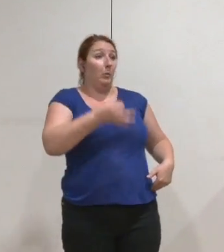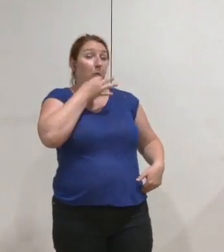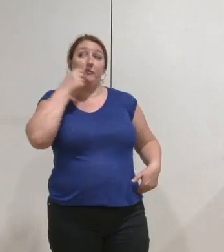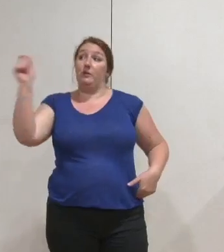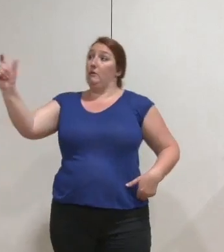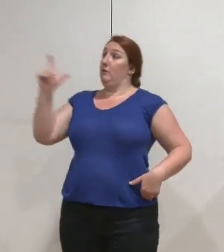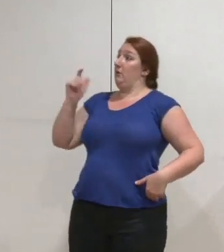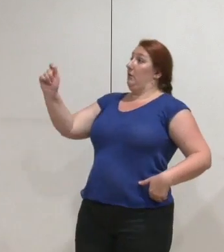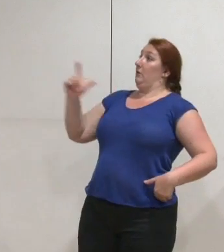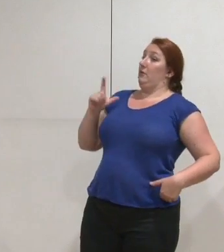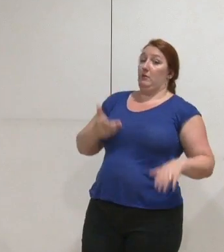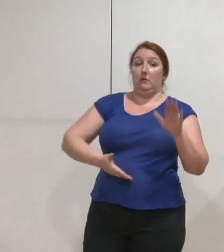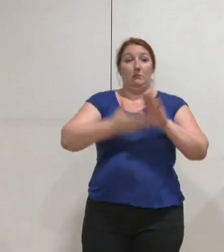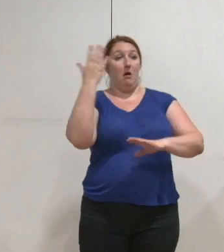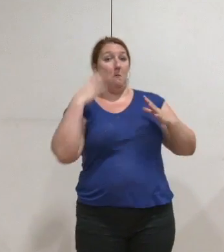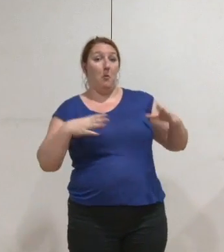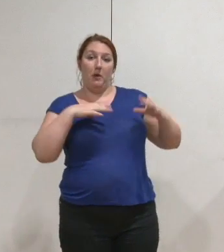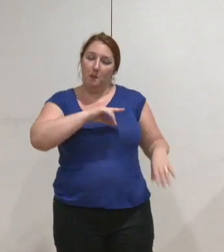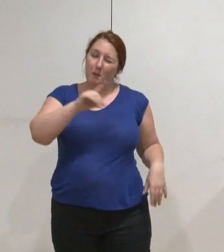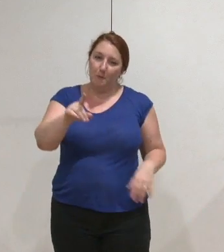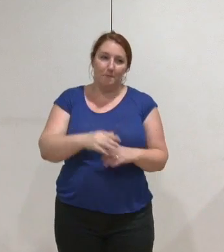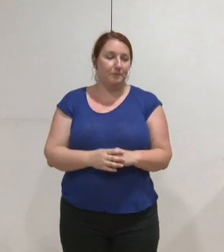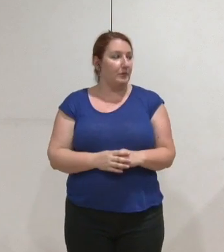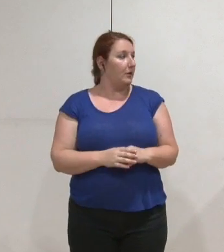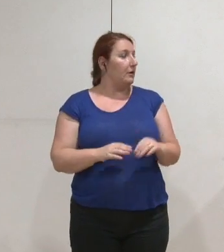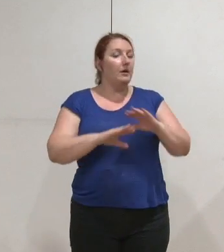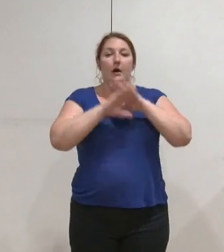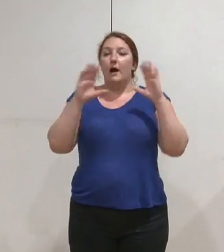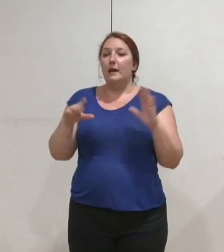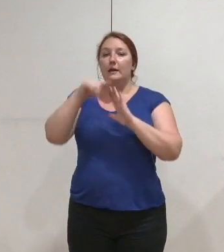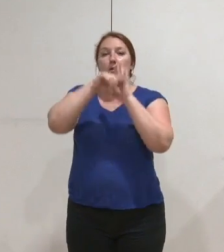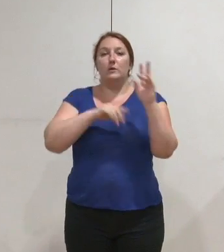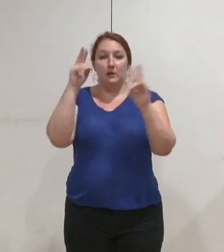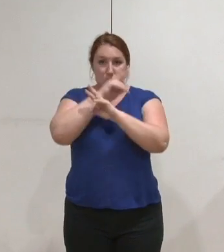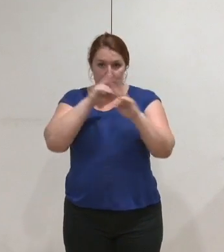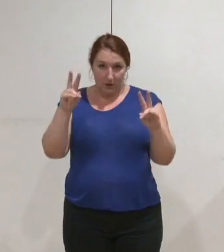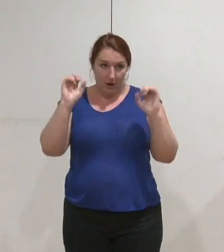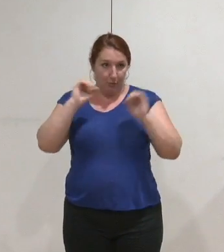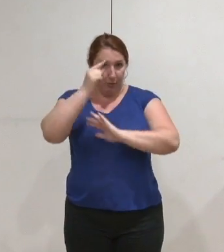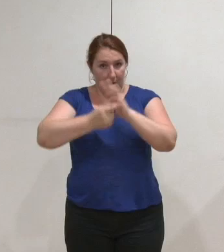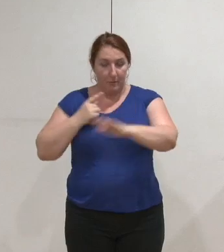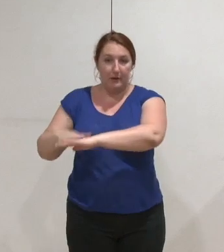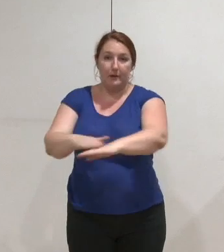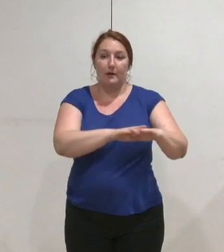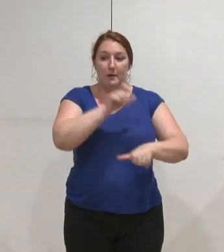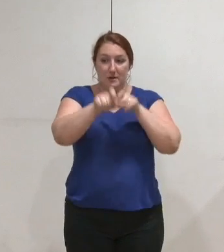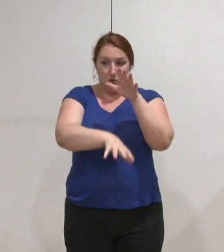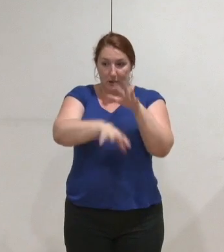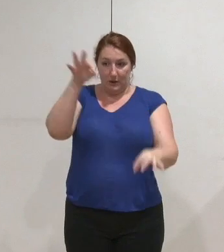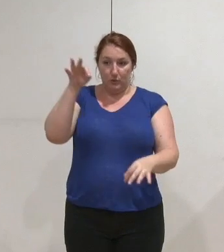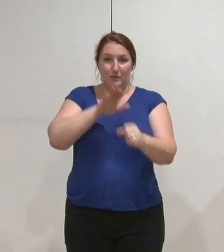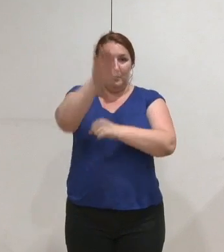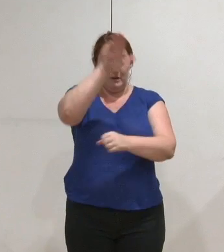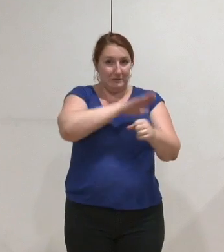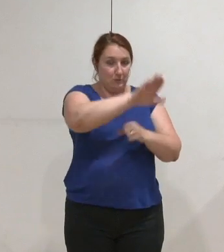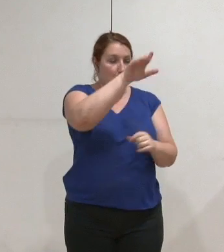suis partie allez on peut rappeler que le cadre général d'abord que les déplacements des élus ont baissé